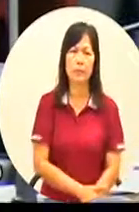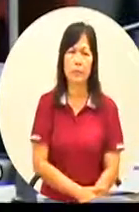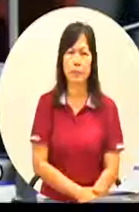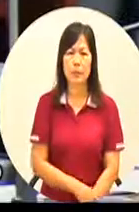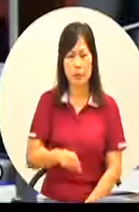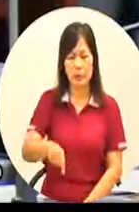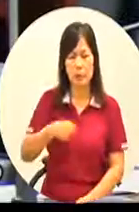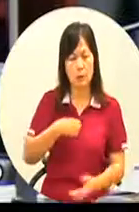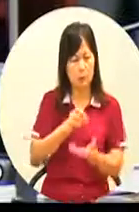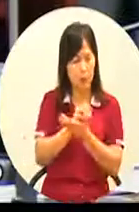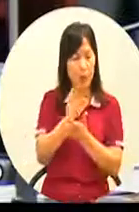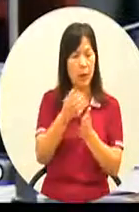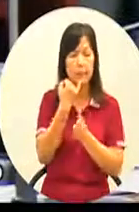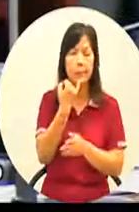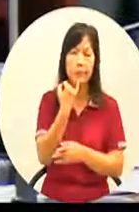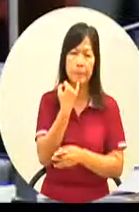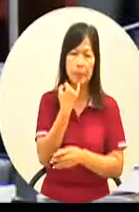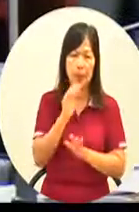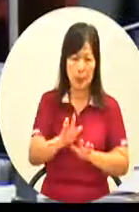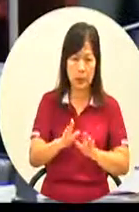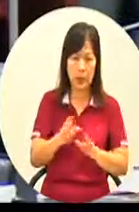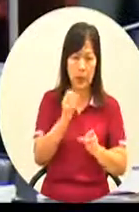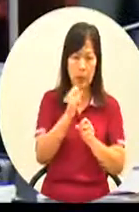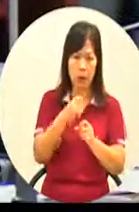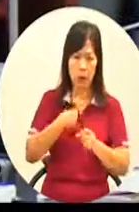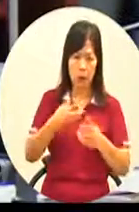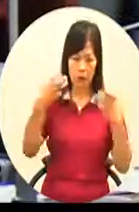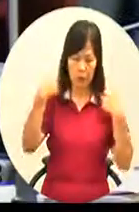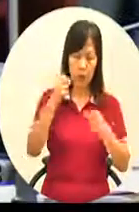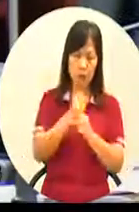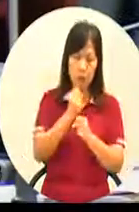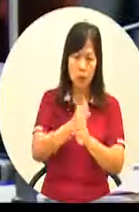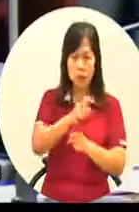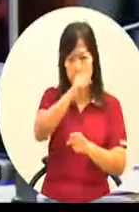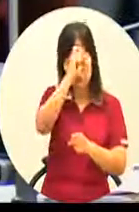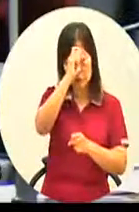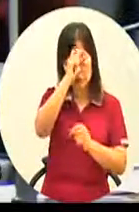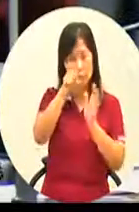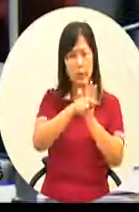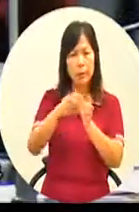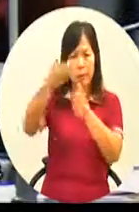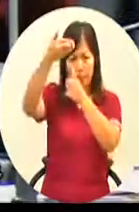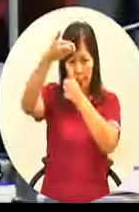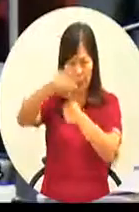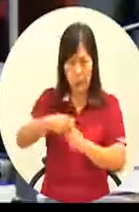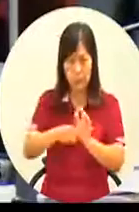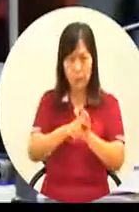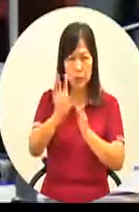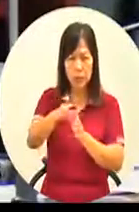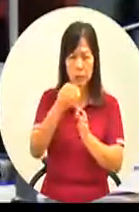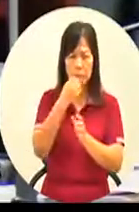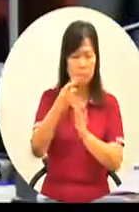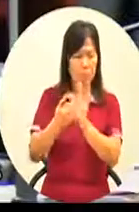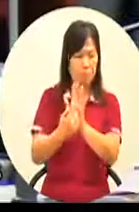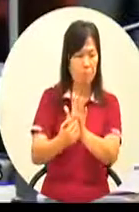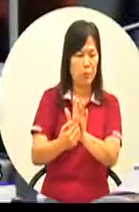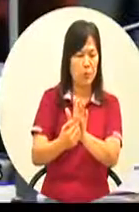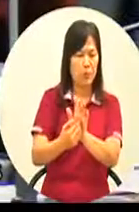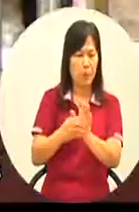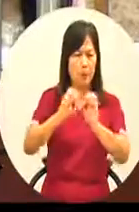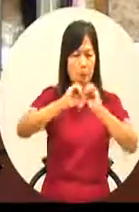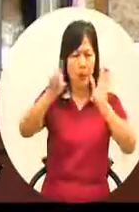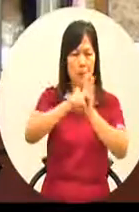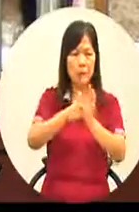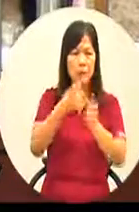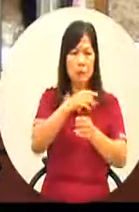我跟议员报告哈。我想目前在政风的角色来讲，我们是希望哦，他有一个传统的遮蔽者的角色能够提升到。发挥